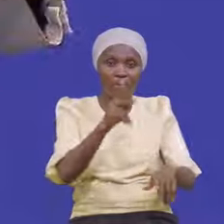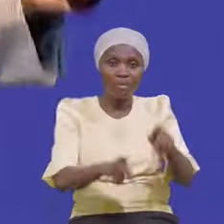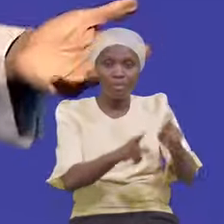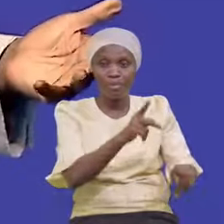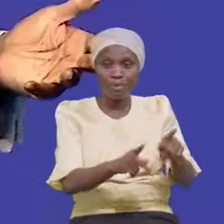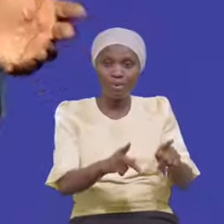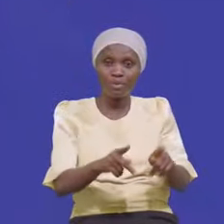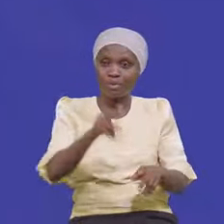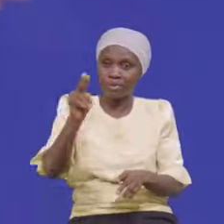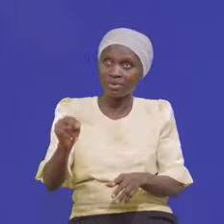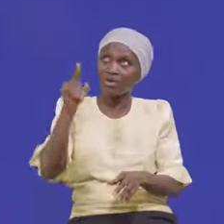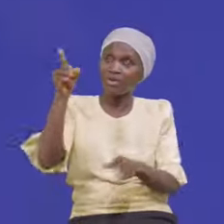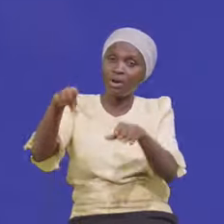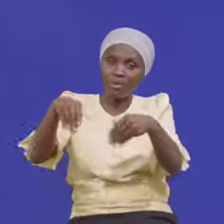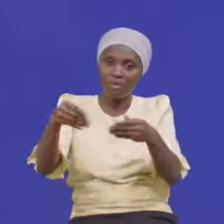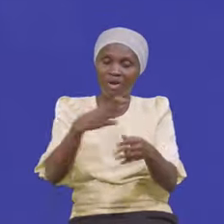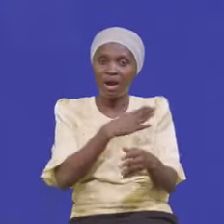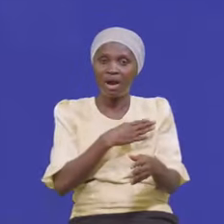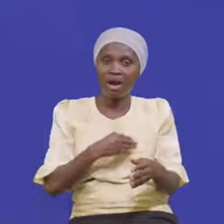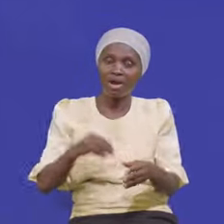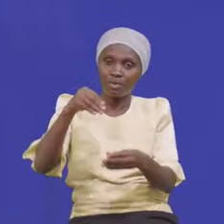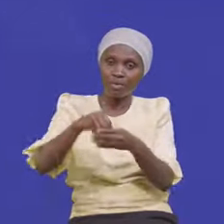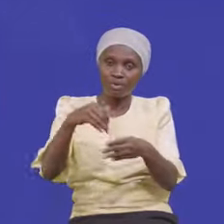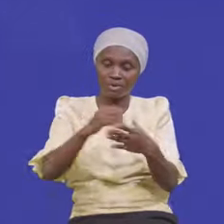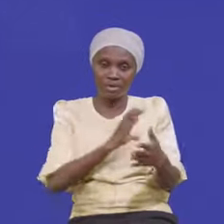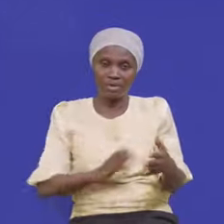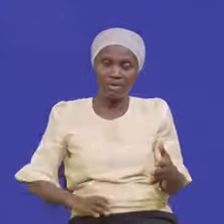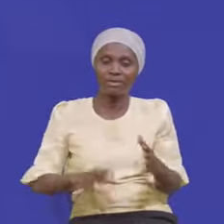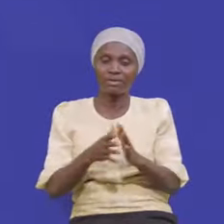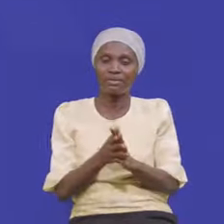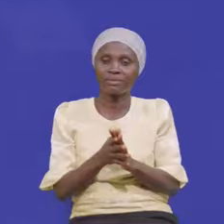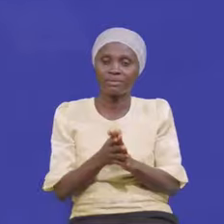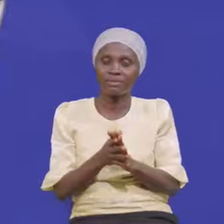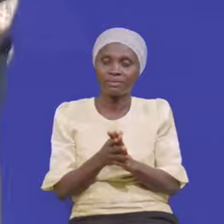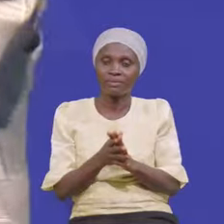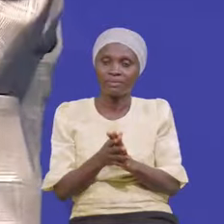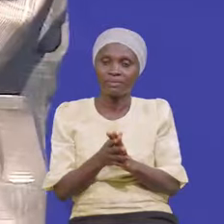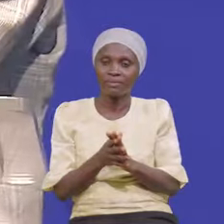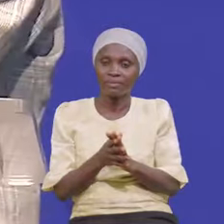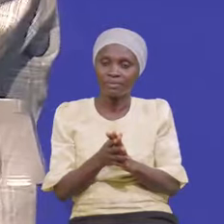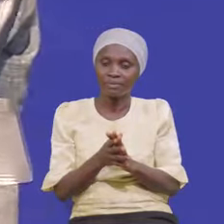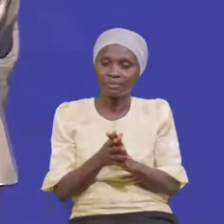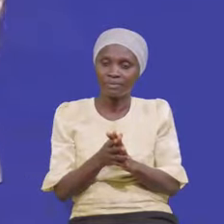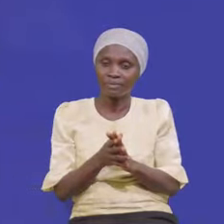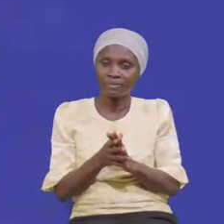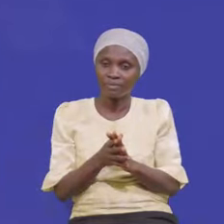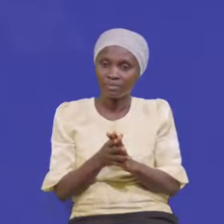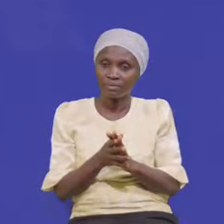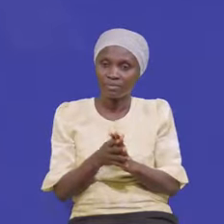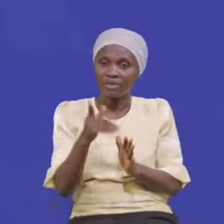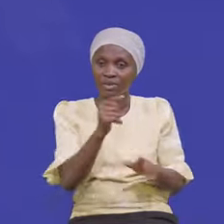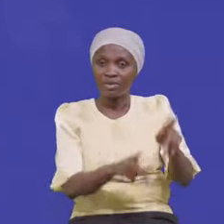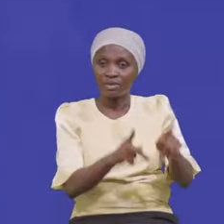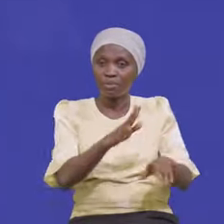a provided and put in Christ, ప్రజలకు అవసరమైన వాటన్నిటిని కూడా ఆయన అనుగ్రహించి వాటి క్రీస్తులో ఉంచి ఉన్నాడు. The people